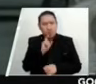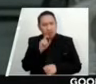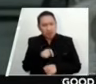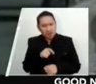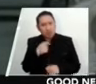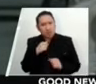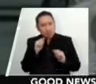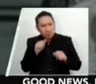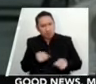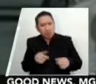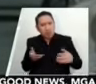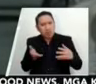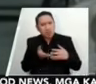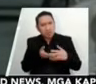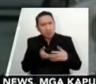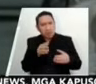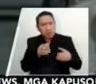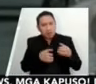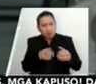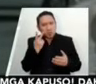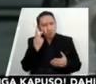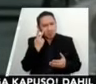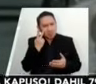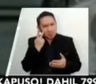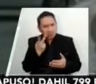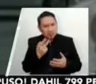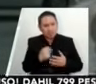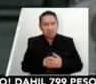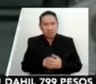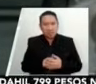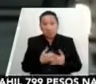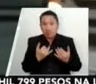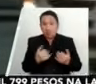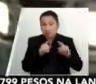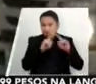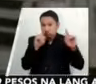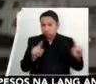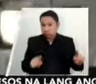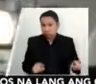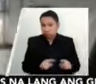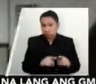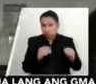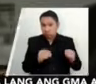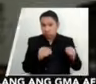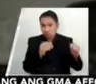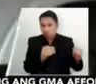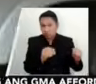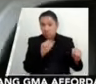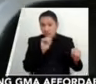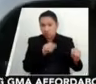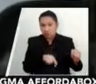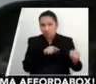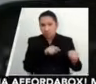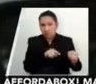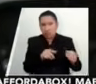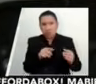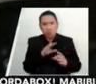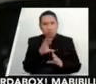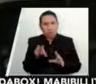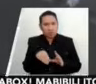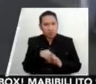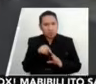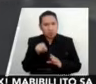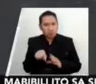ihain laban sa kanya. Ang tinitingnan at base dun sa sabina na inihain ng NBI ay pwede bang pumasok ito dun sa anti-terror law?